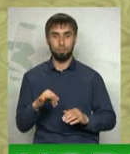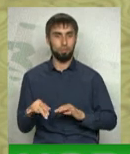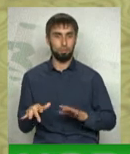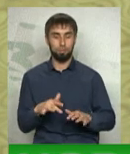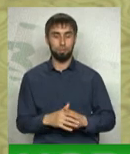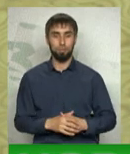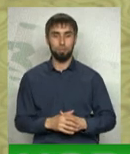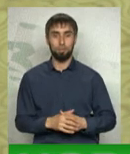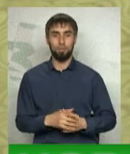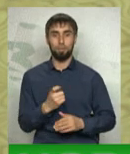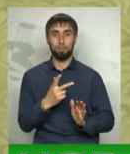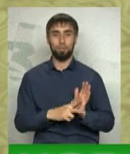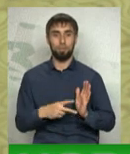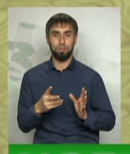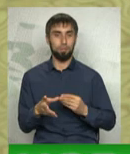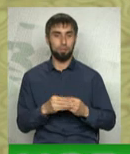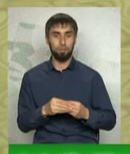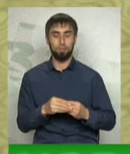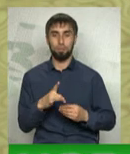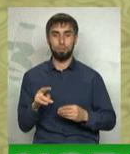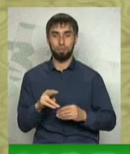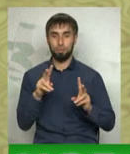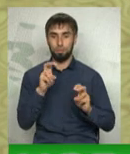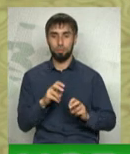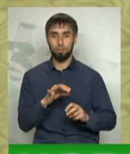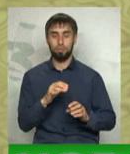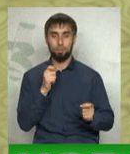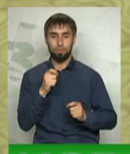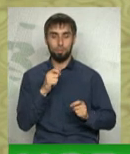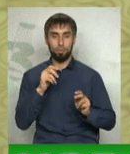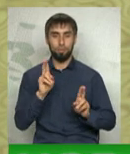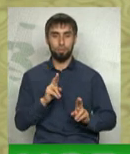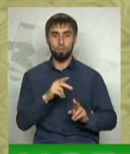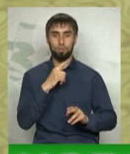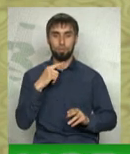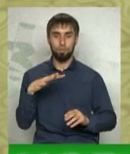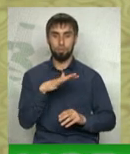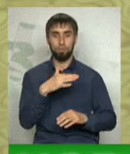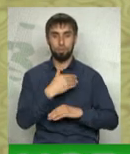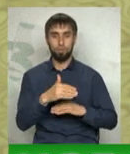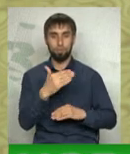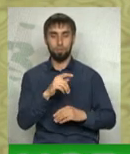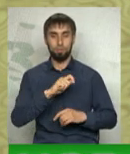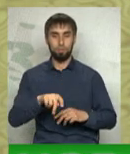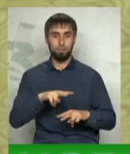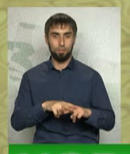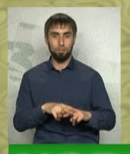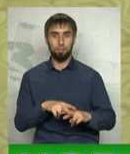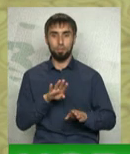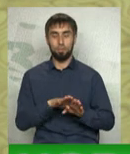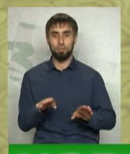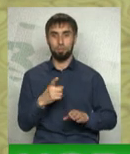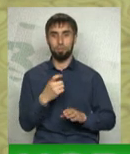мероприятий, 182 совместных рейда по проверке соблюдения правил пребывания российских и иностранных граждан в пограничной зоне, а